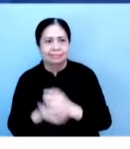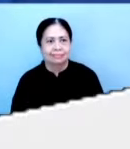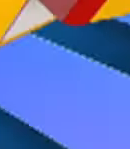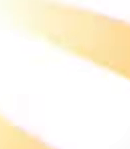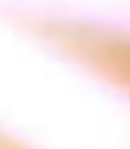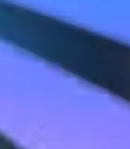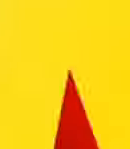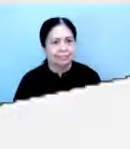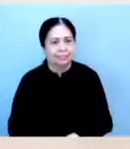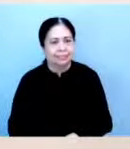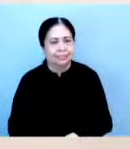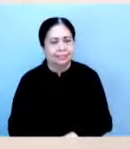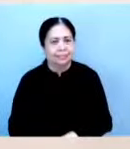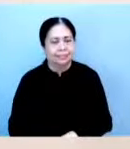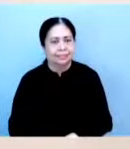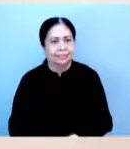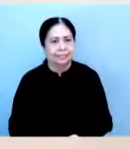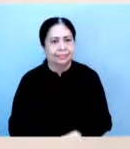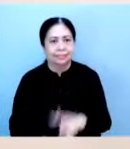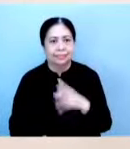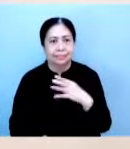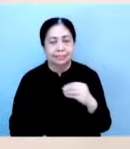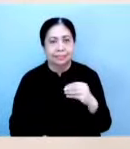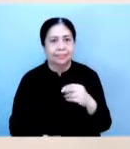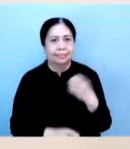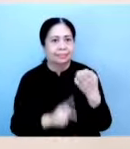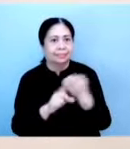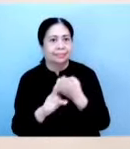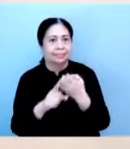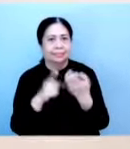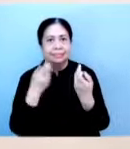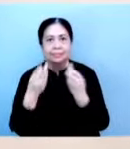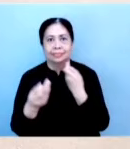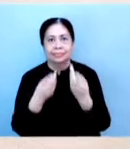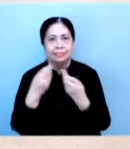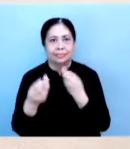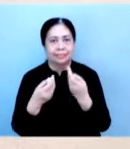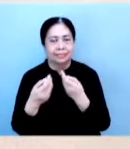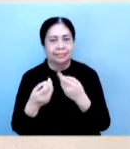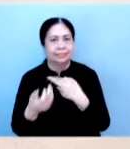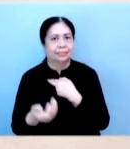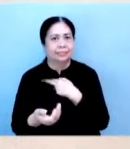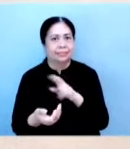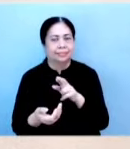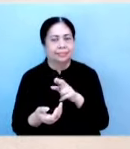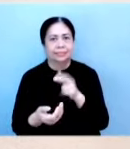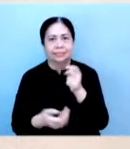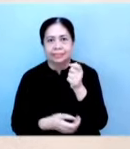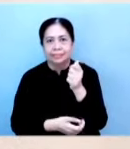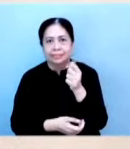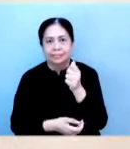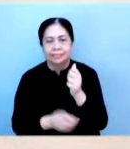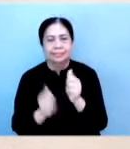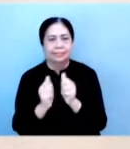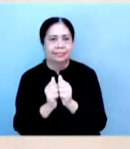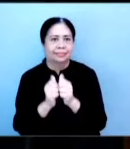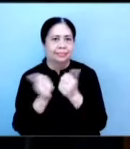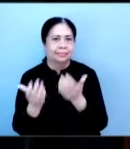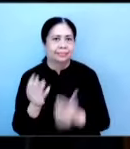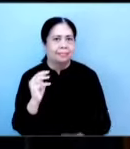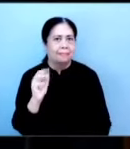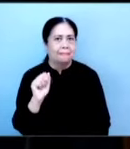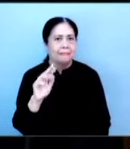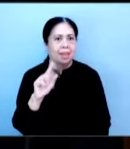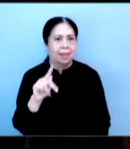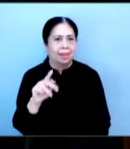buwan at para po isa-isahin pa sa atin ang mga customized religious beadworks na ito makakasama natin si Mark Emil